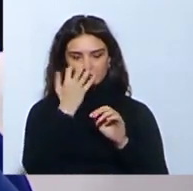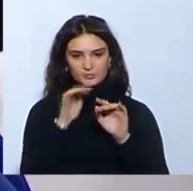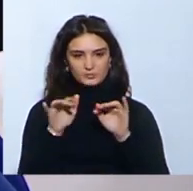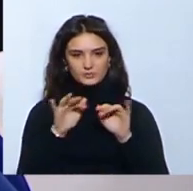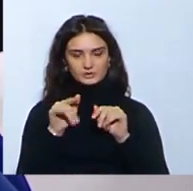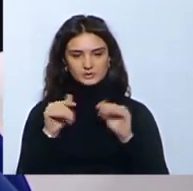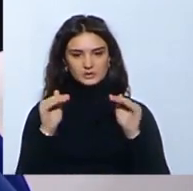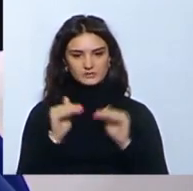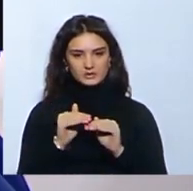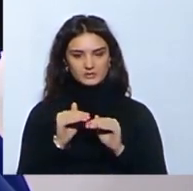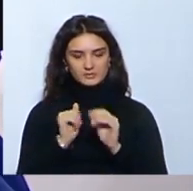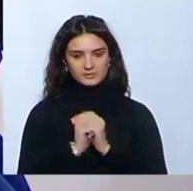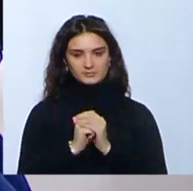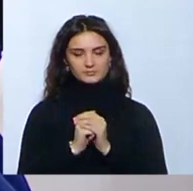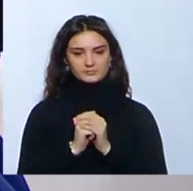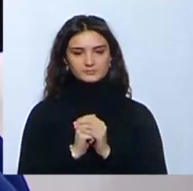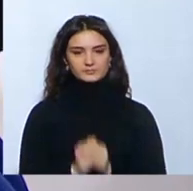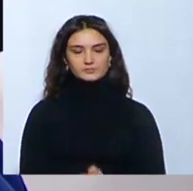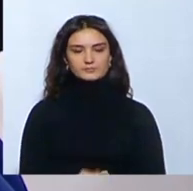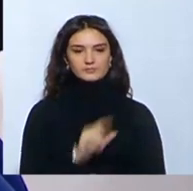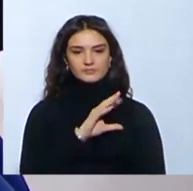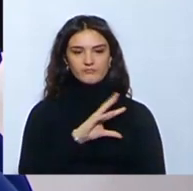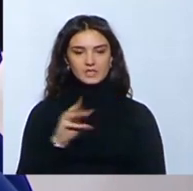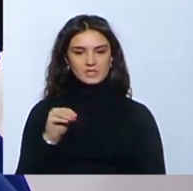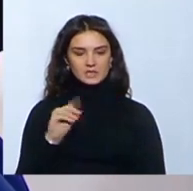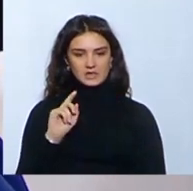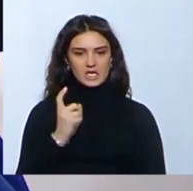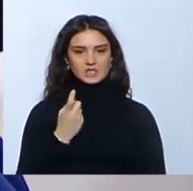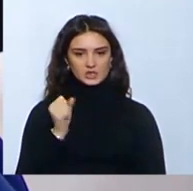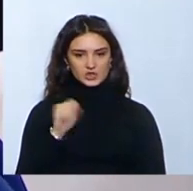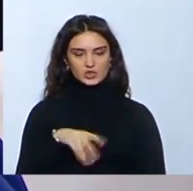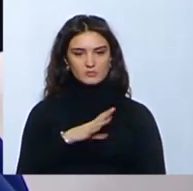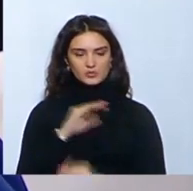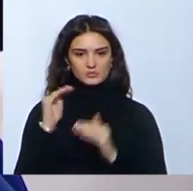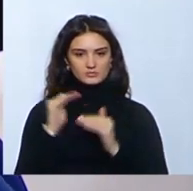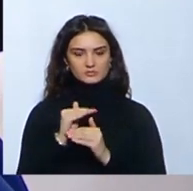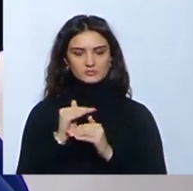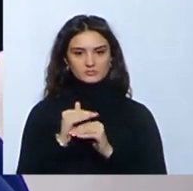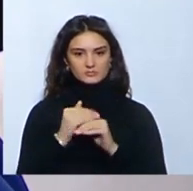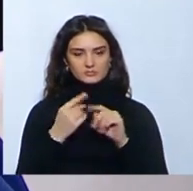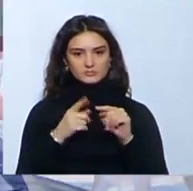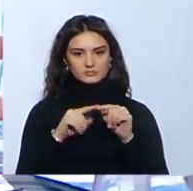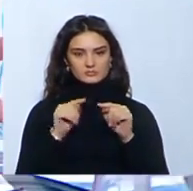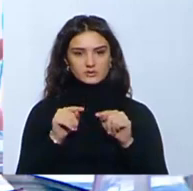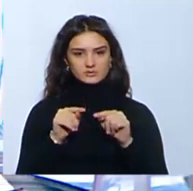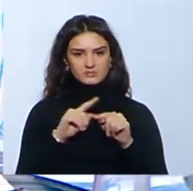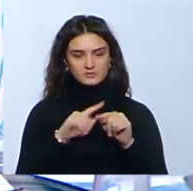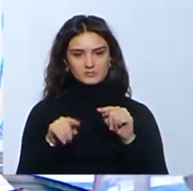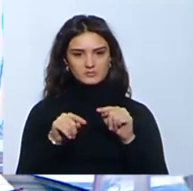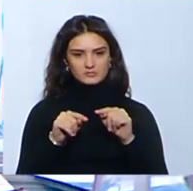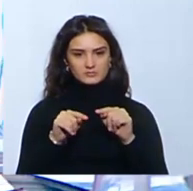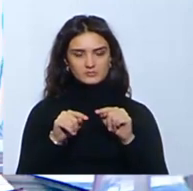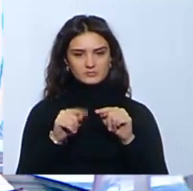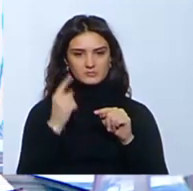ფუნქციის დაქვეითებას. ყველანაირი ხარისხი შეიძლება დაზიანება. ეს მაშინათ ხდება, ნინო?